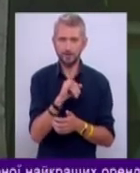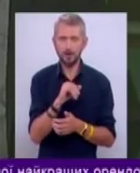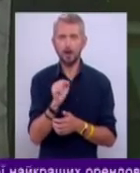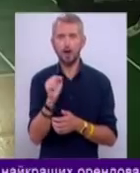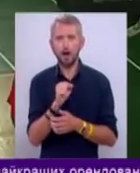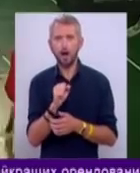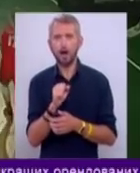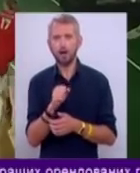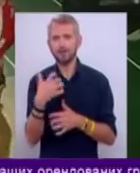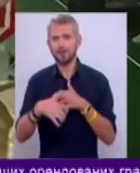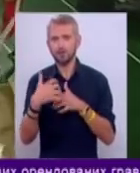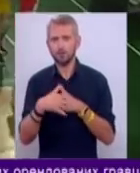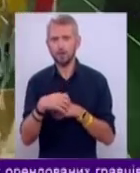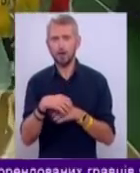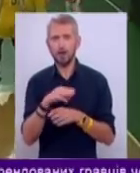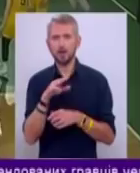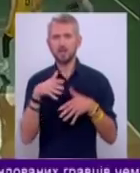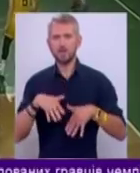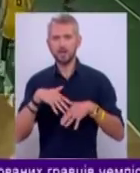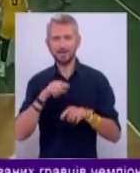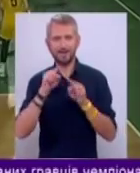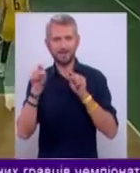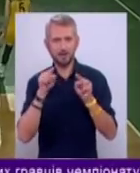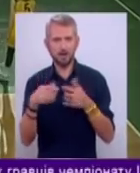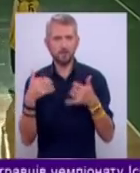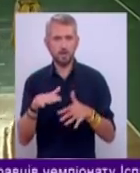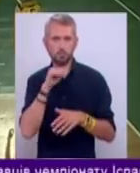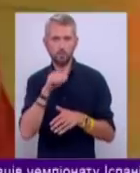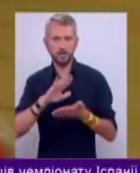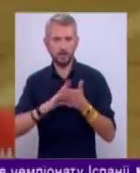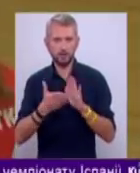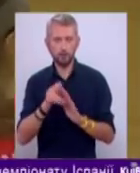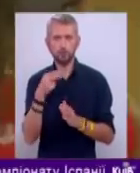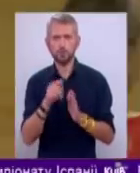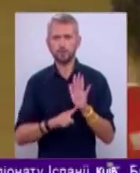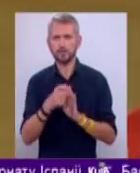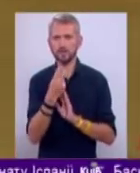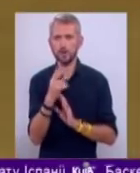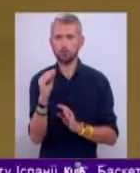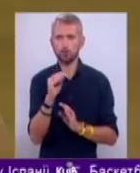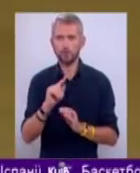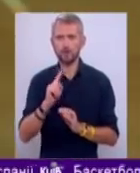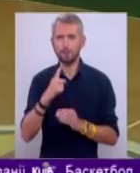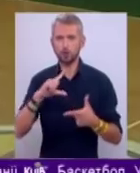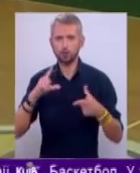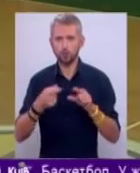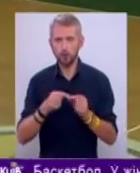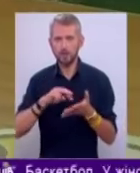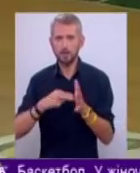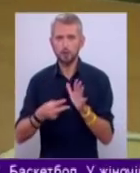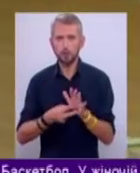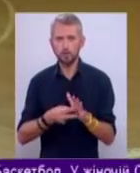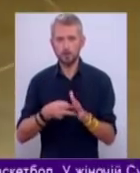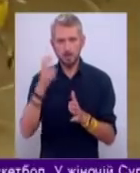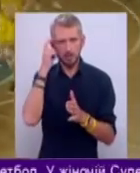таврійська зірка з Херсона втратила професійний статус. Чемпіонат розпочнеться 12 жовтня. Вже у першому турі заплановане